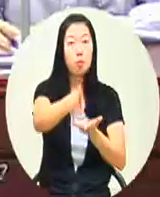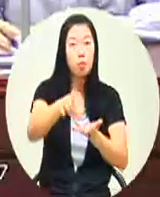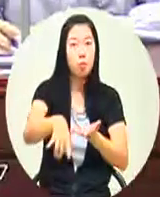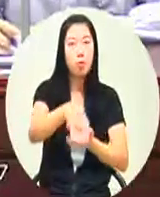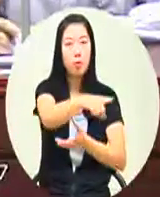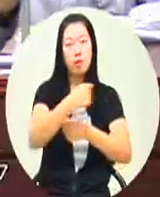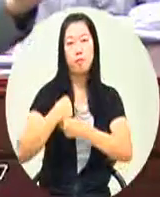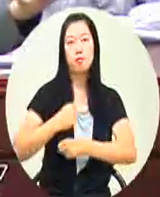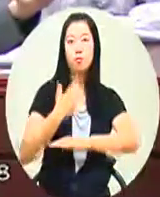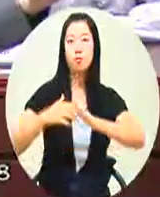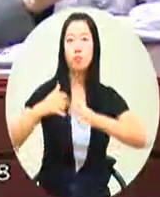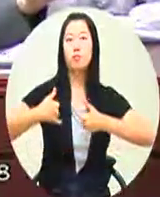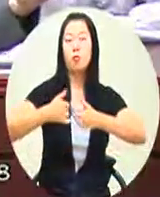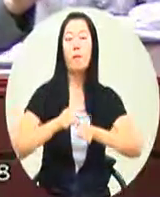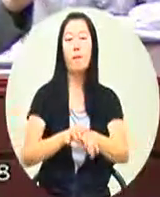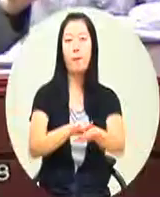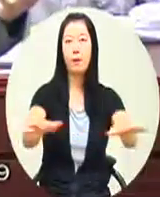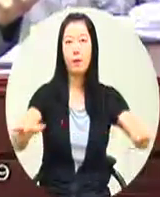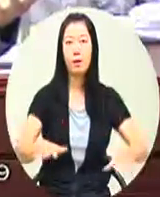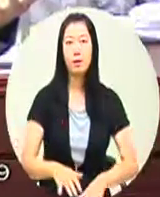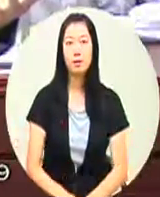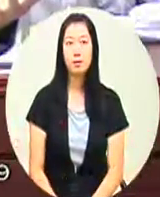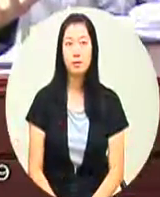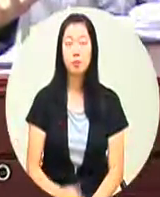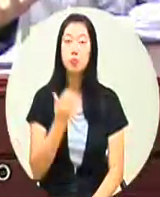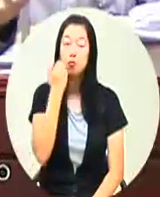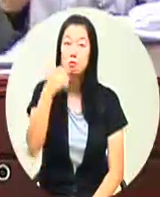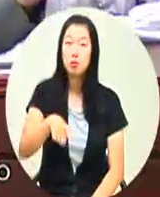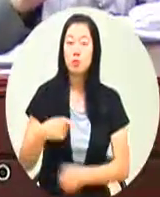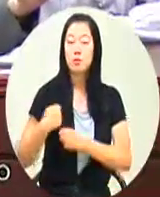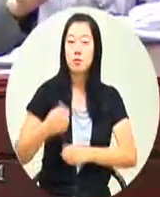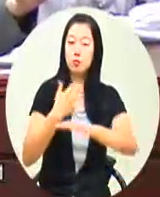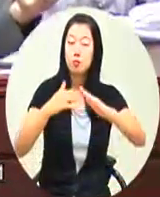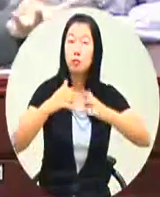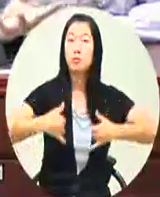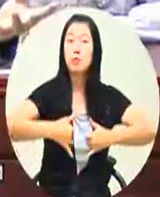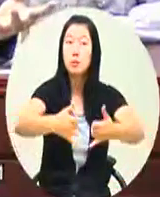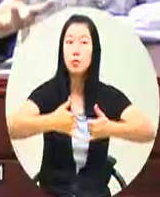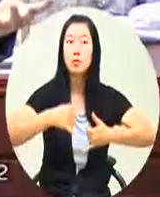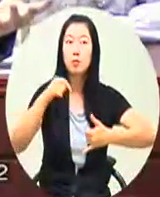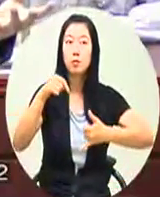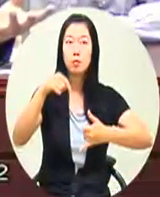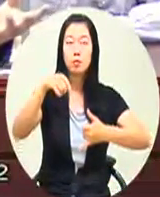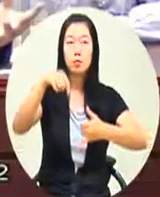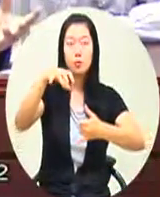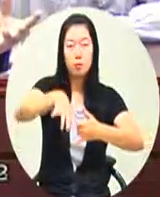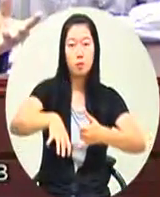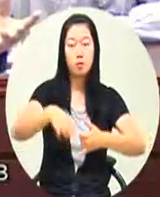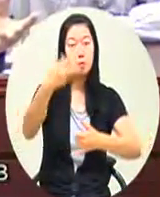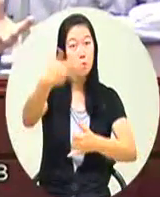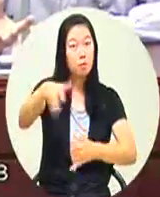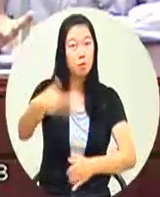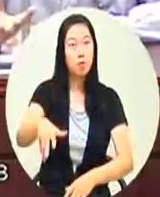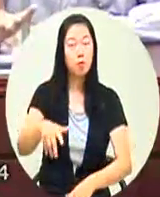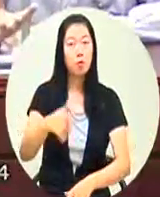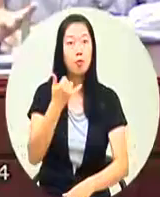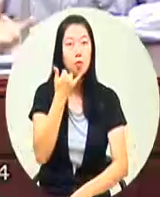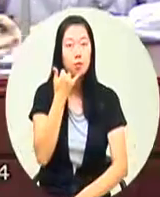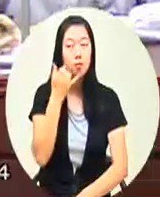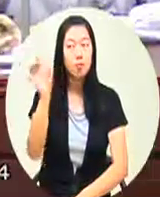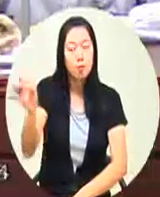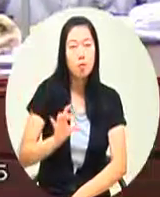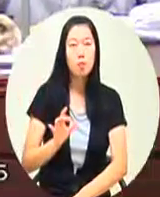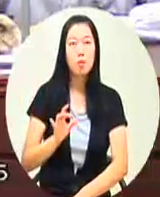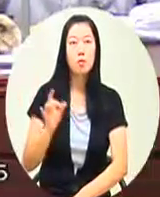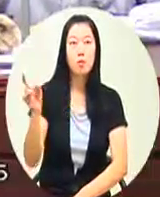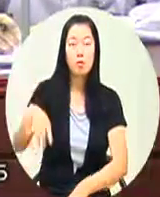那如果说我们 再把那个整个军校路这一边，那在试运主场管这边的水利用这个箱